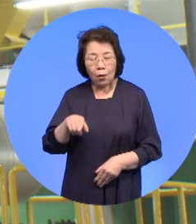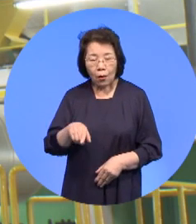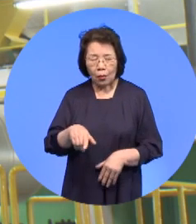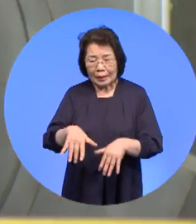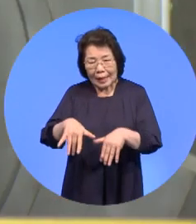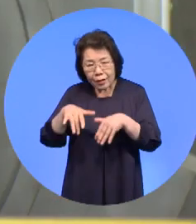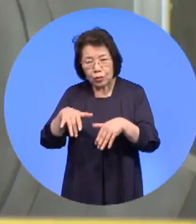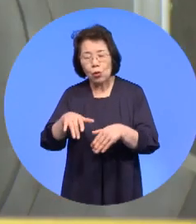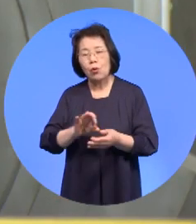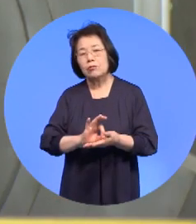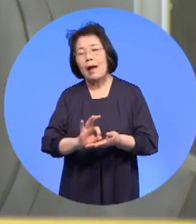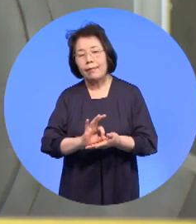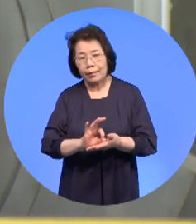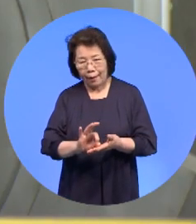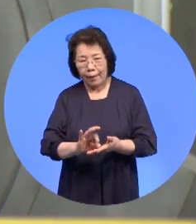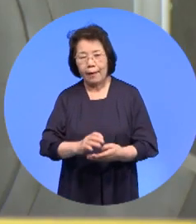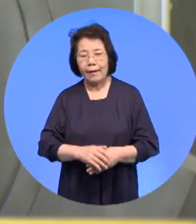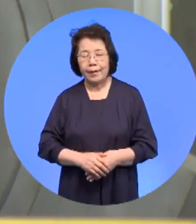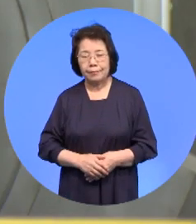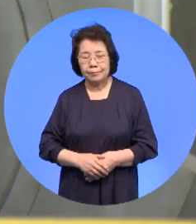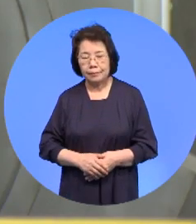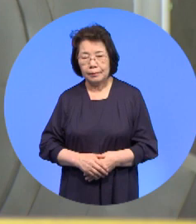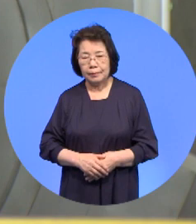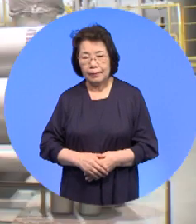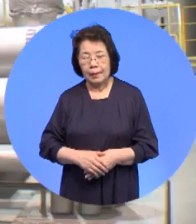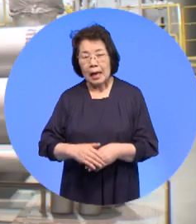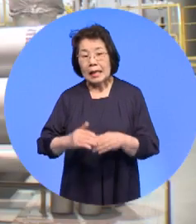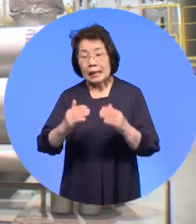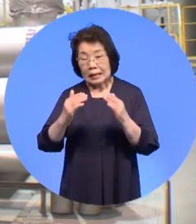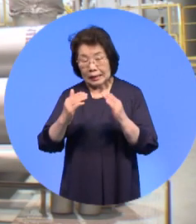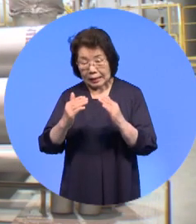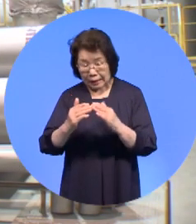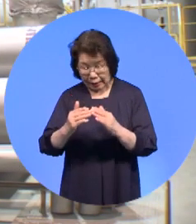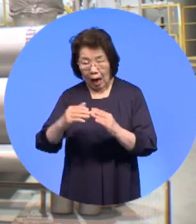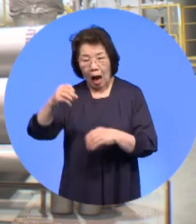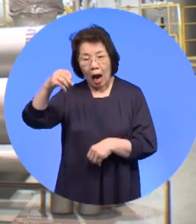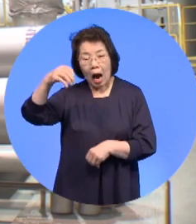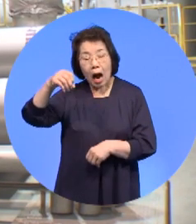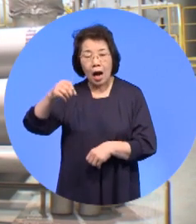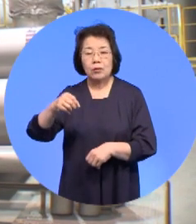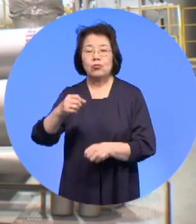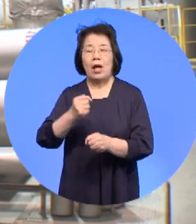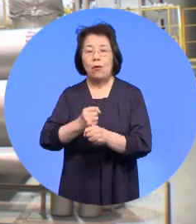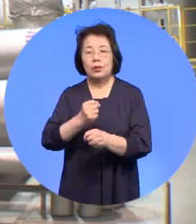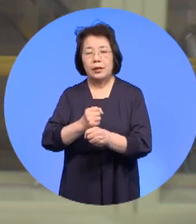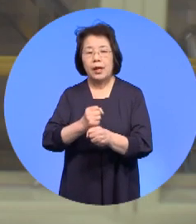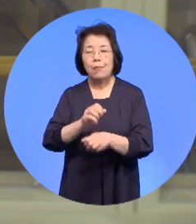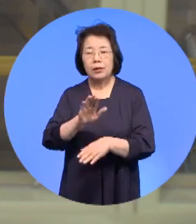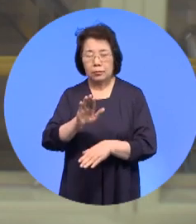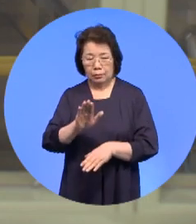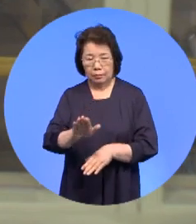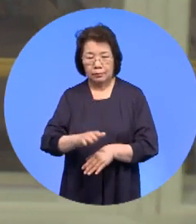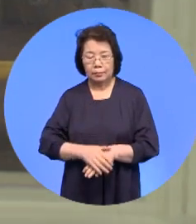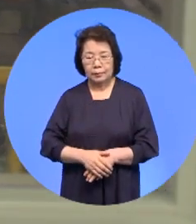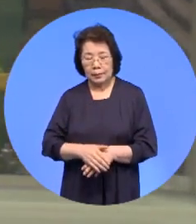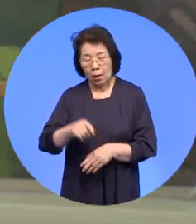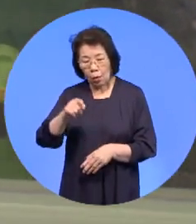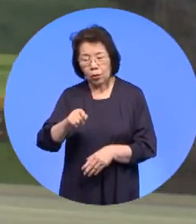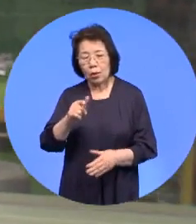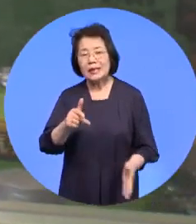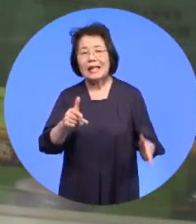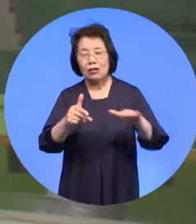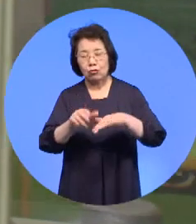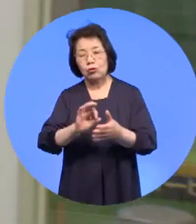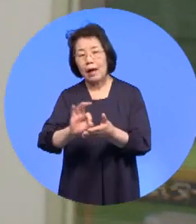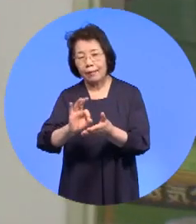では焼却炉の熱を利用して自家発電を行いセンターや破砕工場の電気をまかなうだけでなく